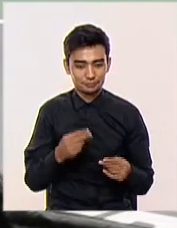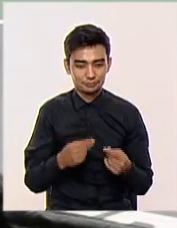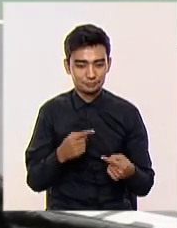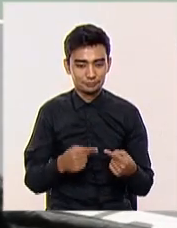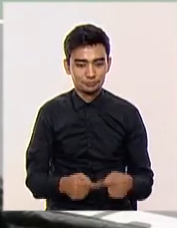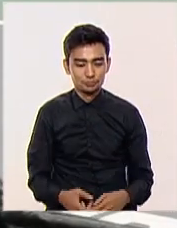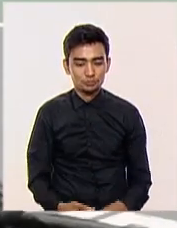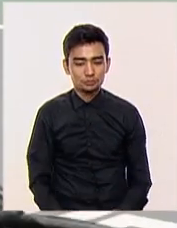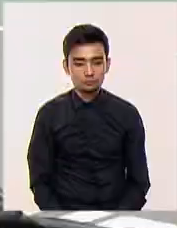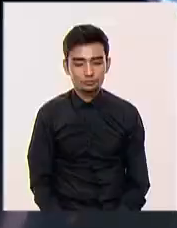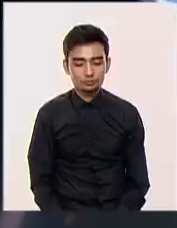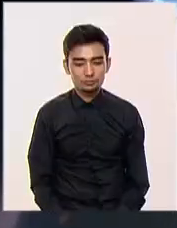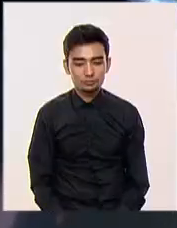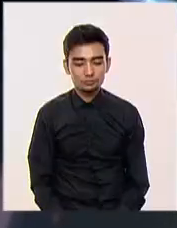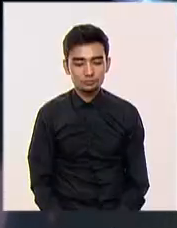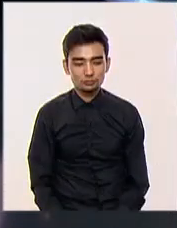играть.